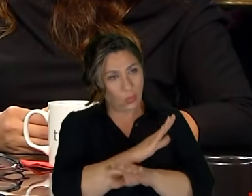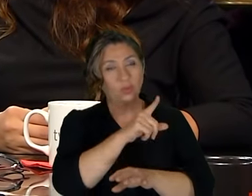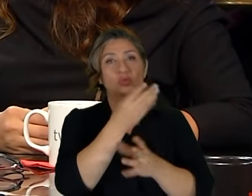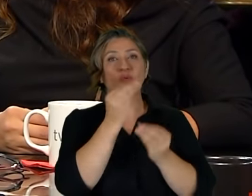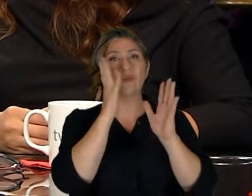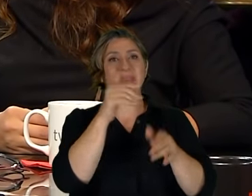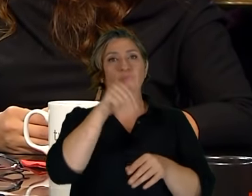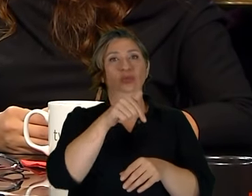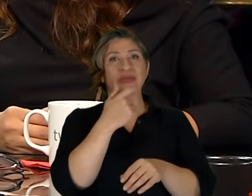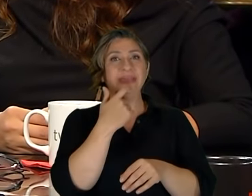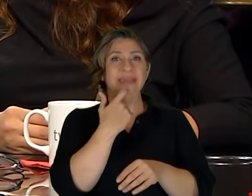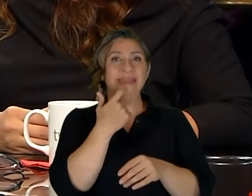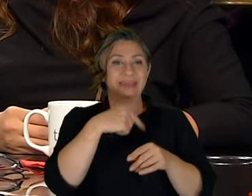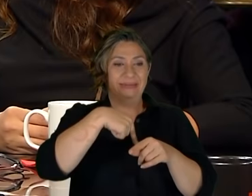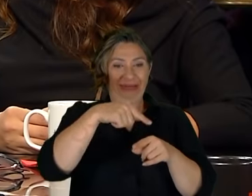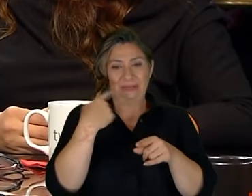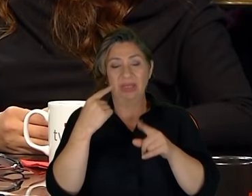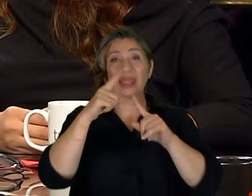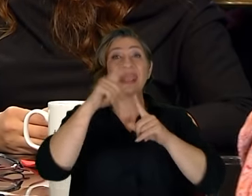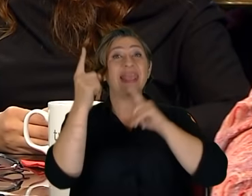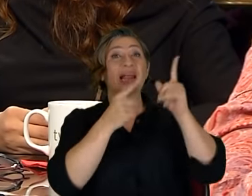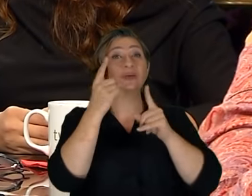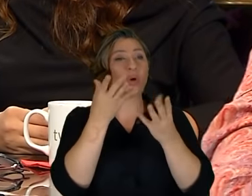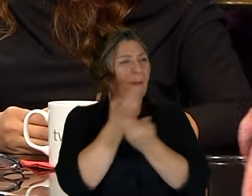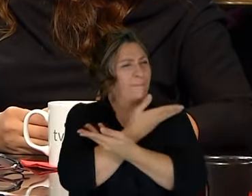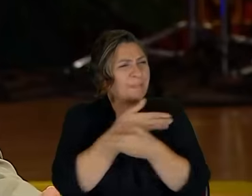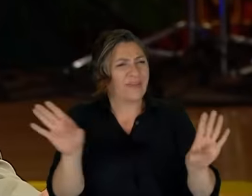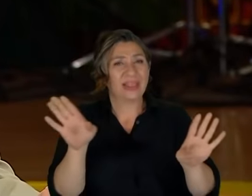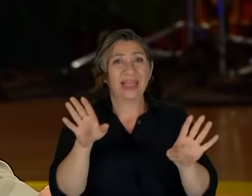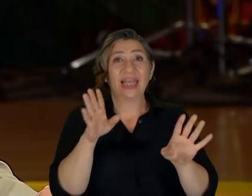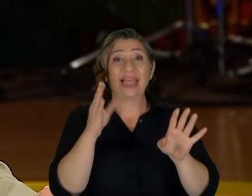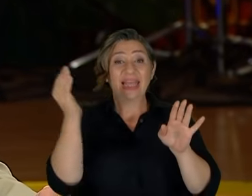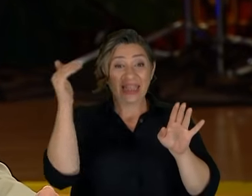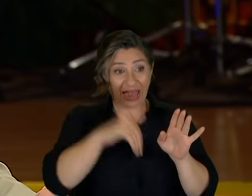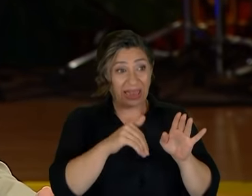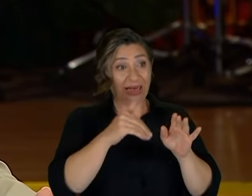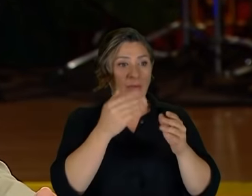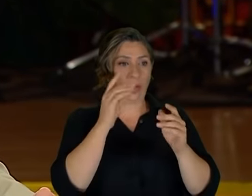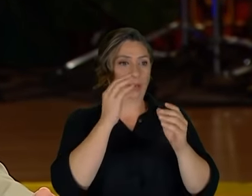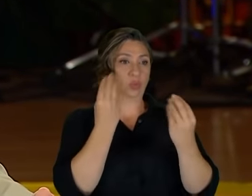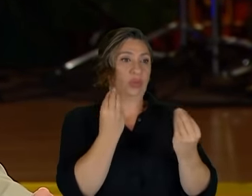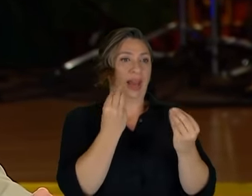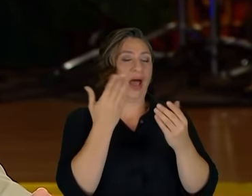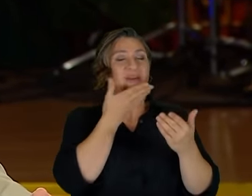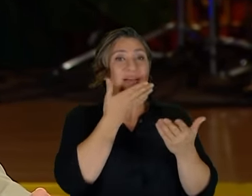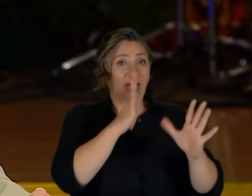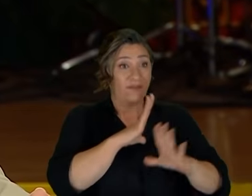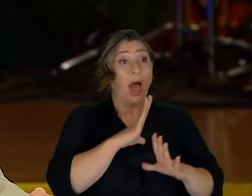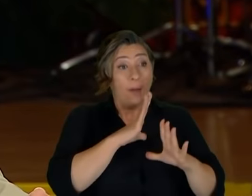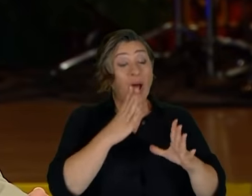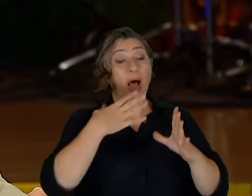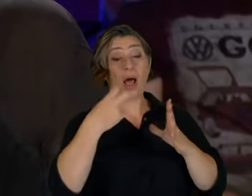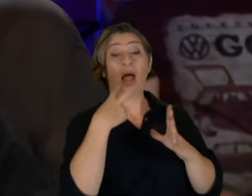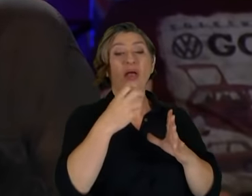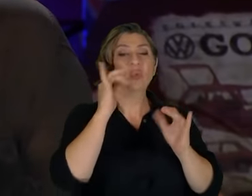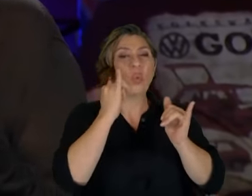çok var. Ha. Bu teknoloji öylesine mahvetti ki insanı, yani getirdiği kadar da götürüyor tabii. O yüzden